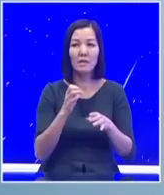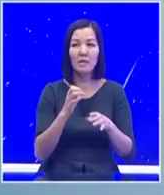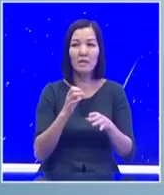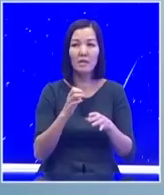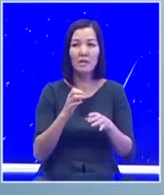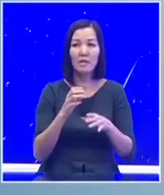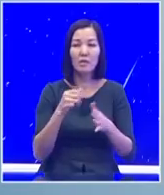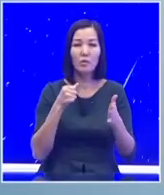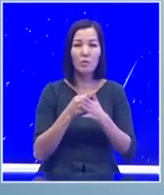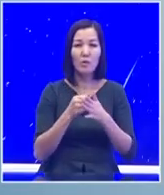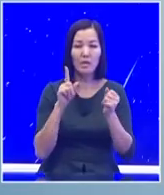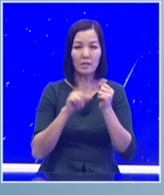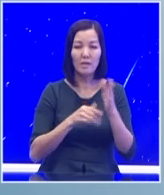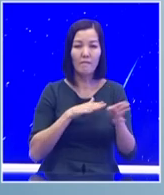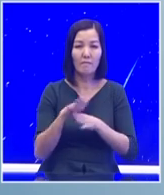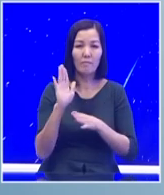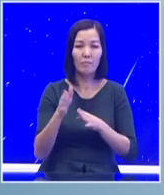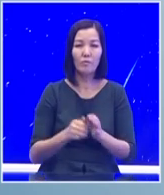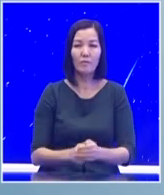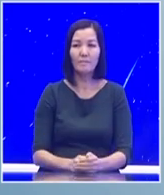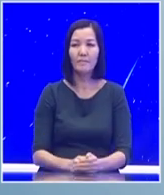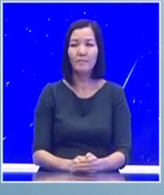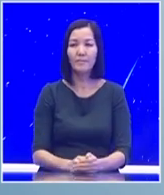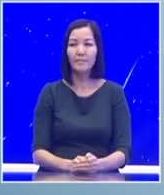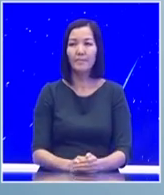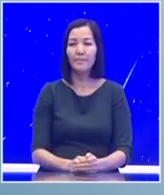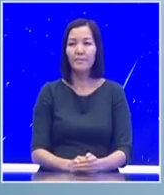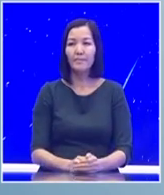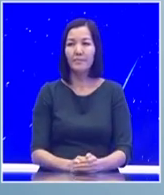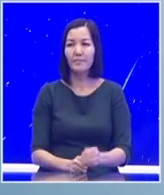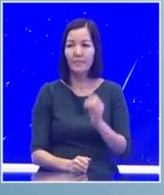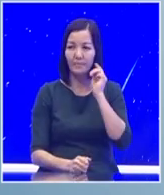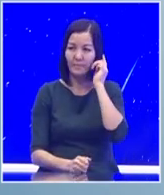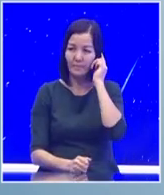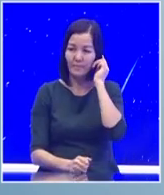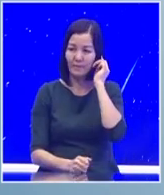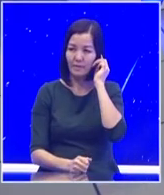до конца. Гульмира Тимиргалиева, Кайрат Кастурганов, телеканал ЖТСУ, Талдыкурган.